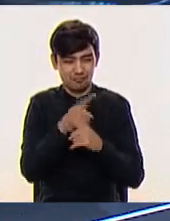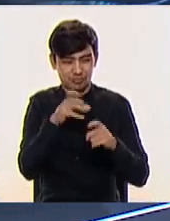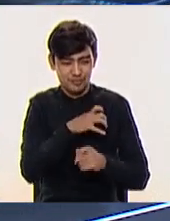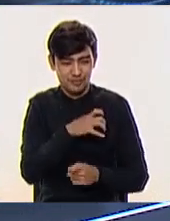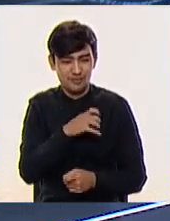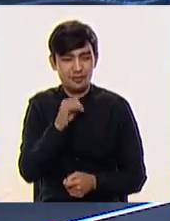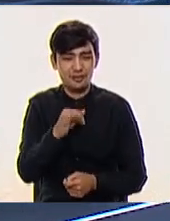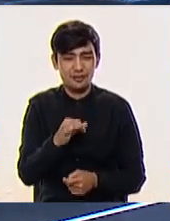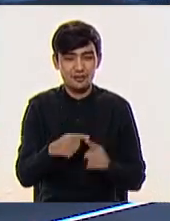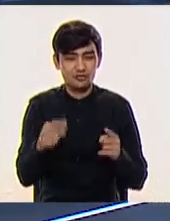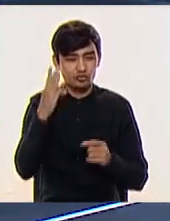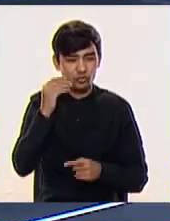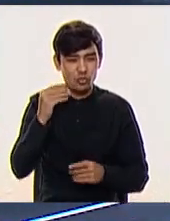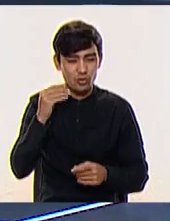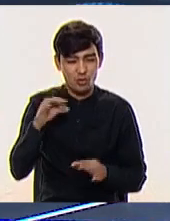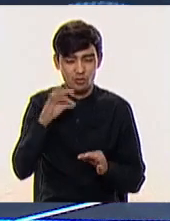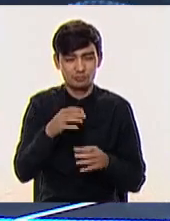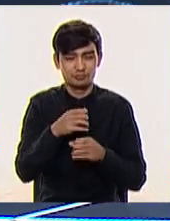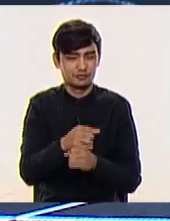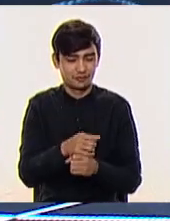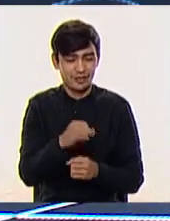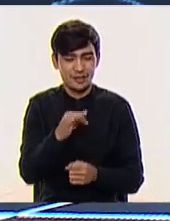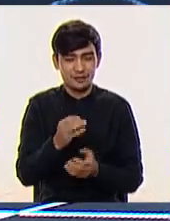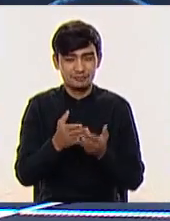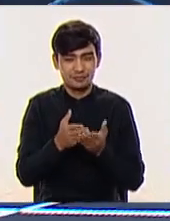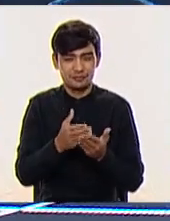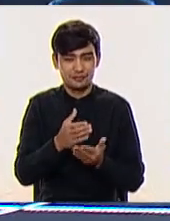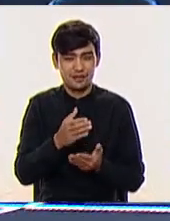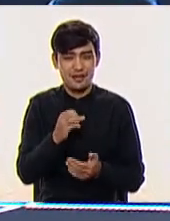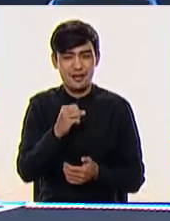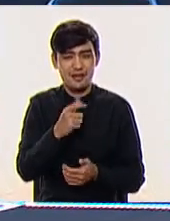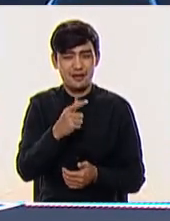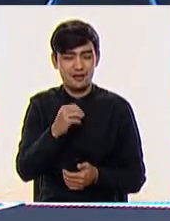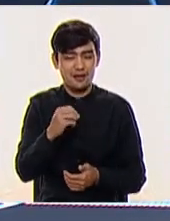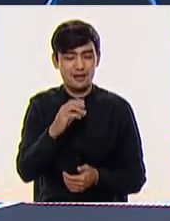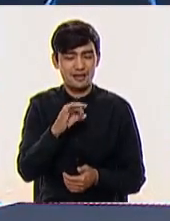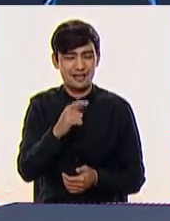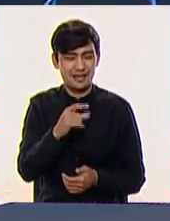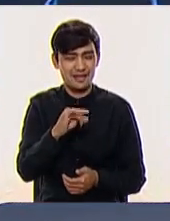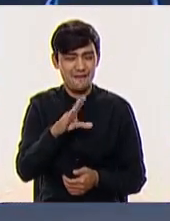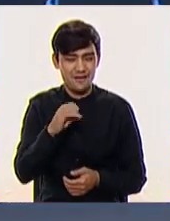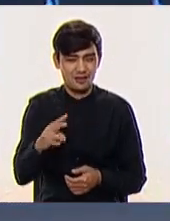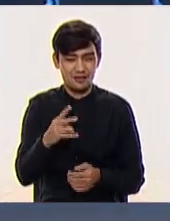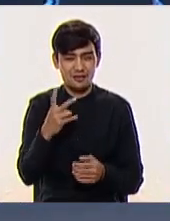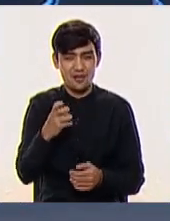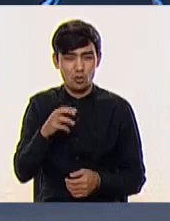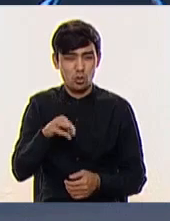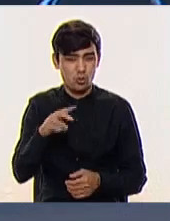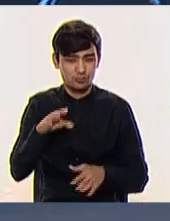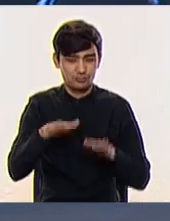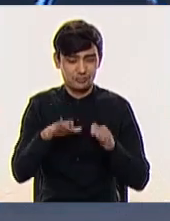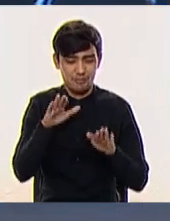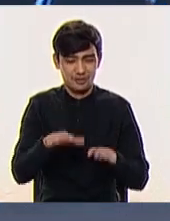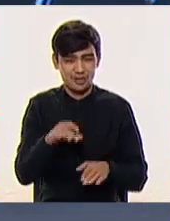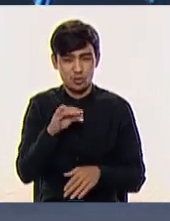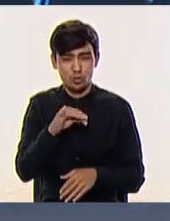сообщали о цифре на 500 000 меньше. Судно «Эвегивен» водоизмещением 200 тысяч тонн село на мель в